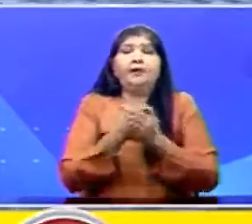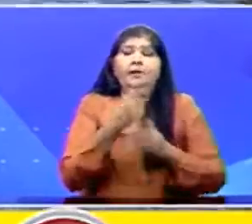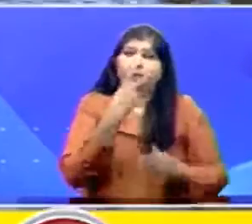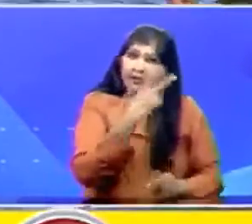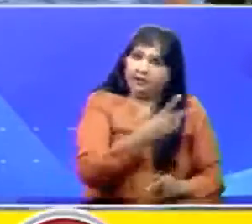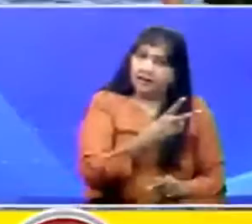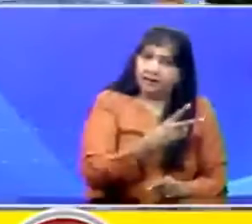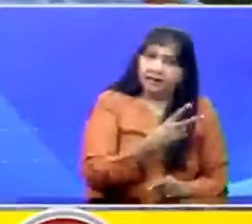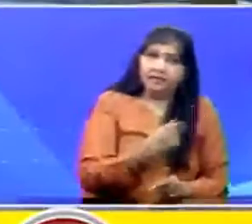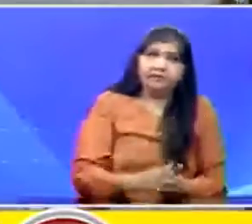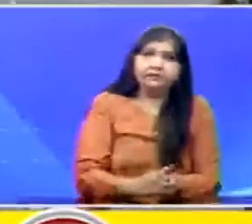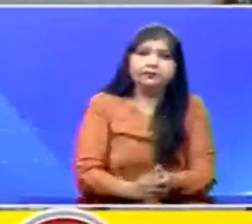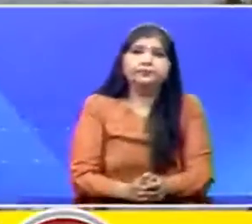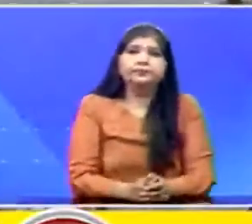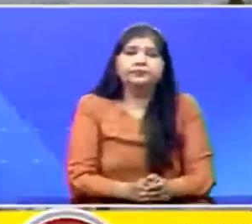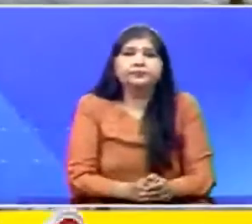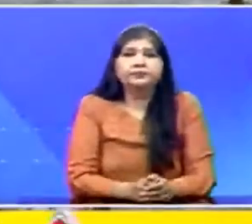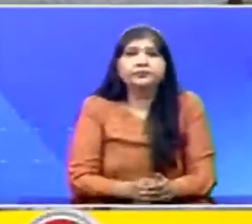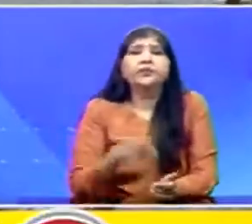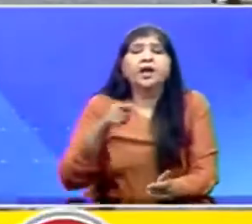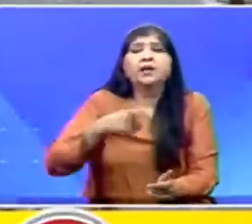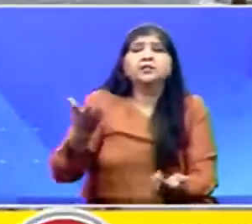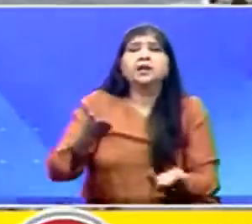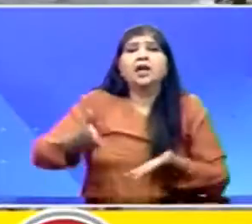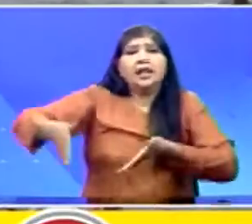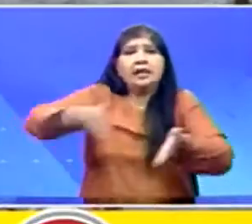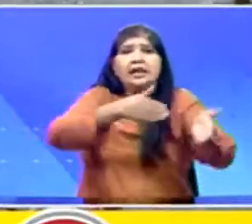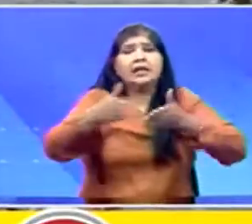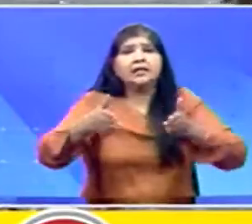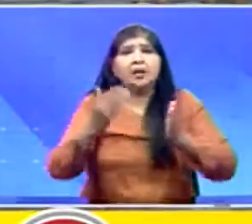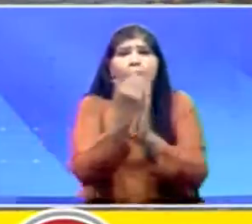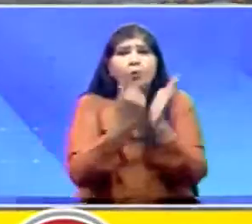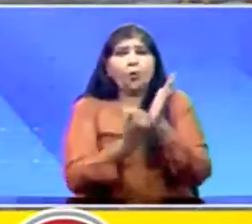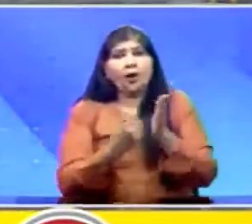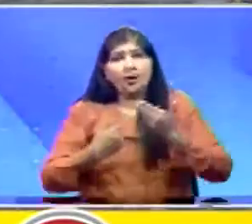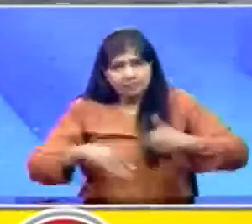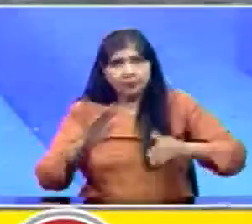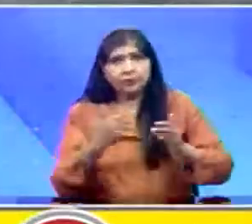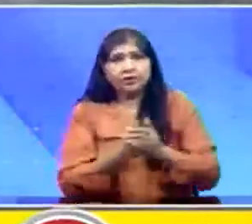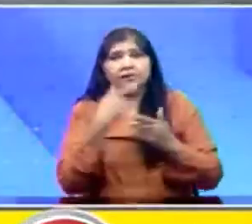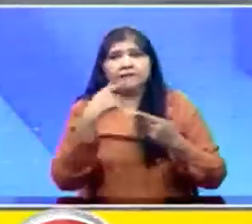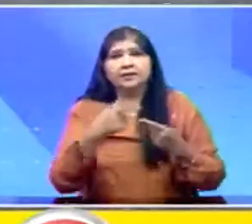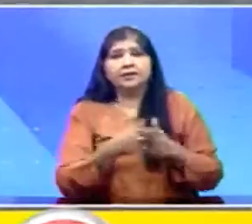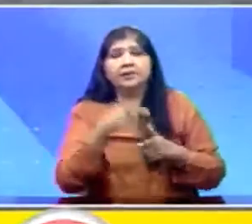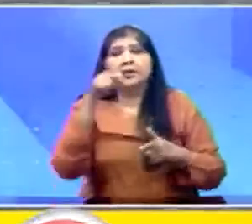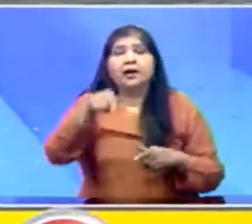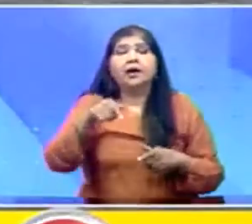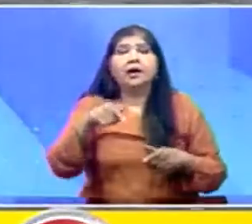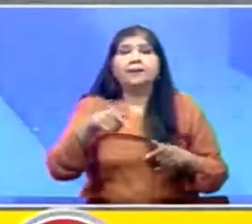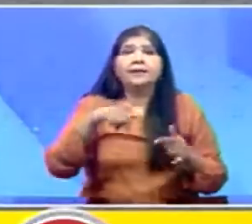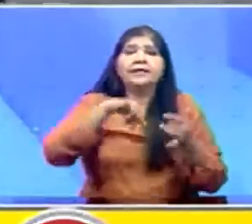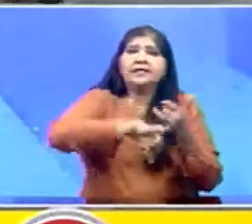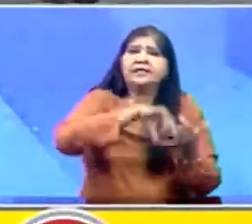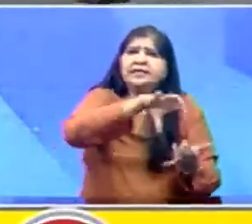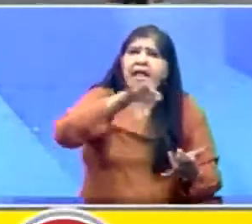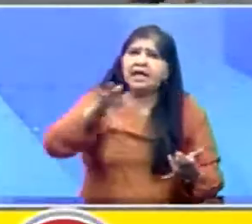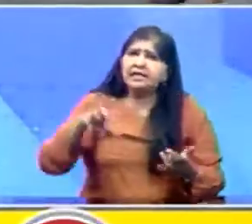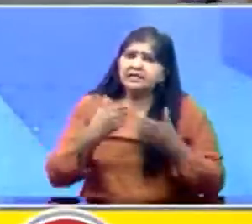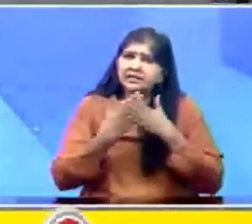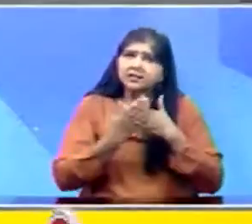देखा होगा आज कल कितने ही नदी महोसों होने लगे हैं आपके शहरों में भी